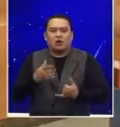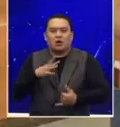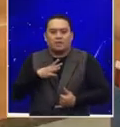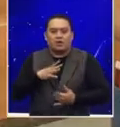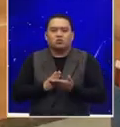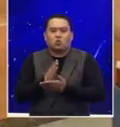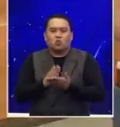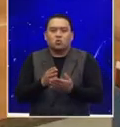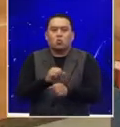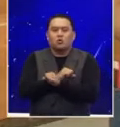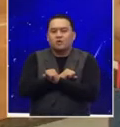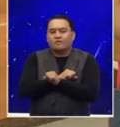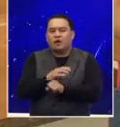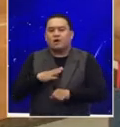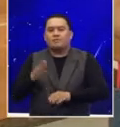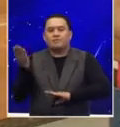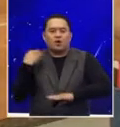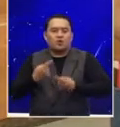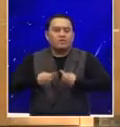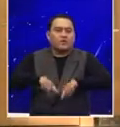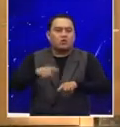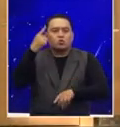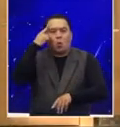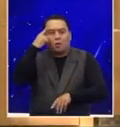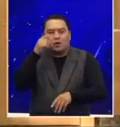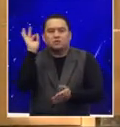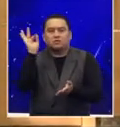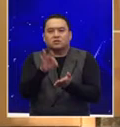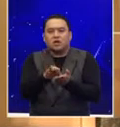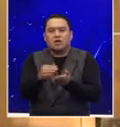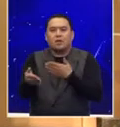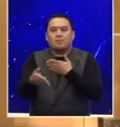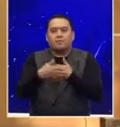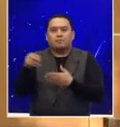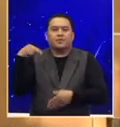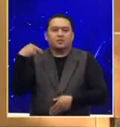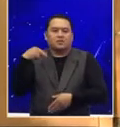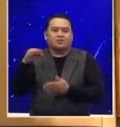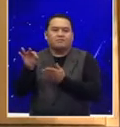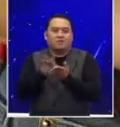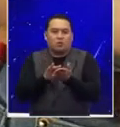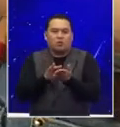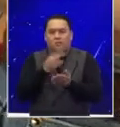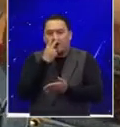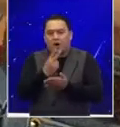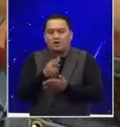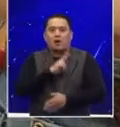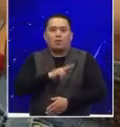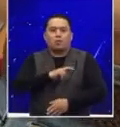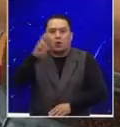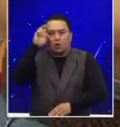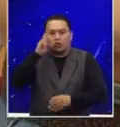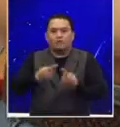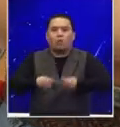на заслуженном отдыхе. Бывший сотрудник ведомства считает, что задачи, которые ставит президент, своевременны. Ведь прозрачность работы